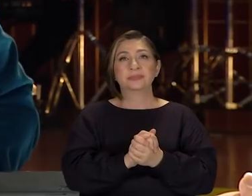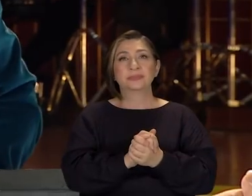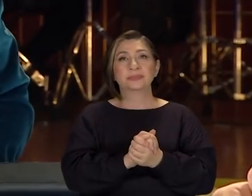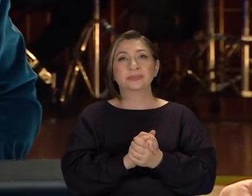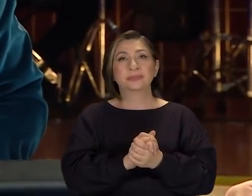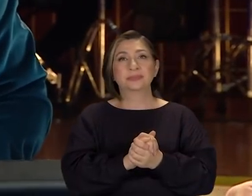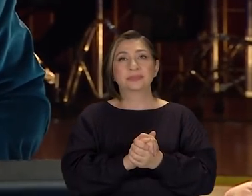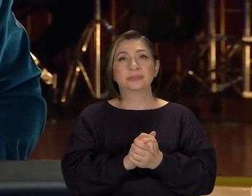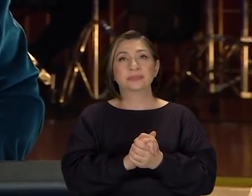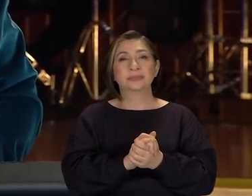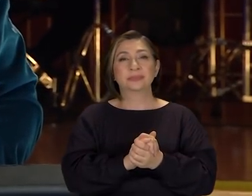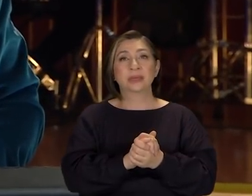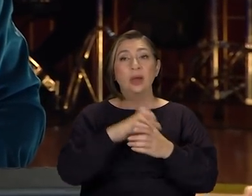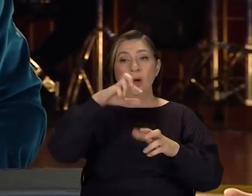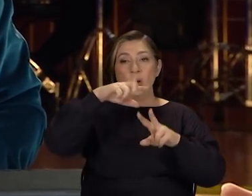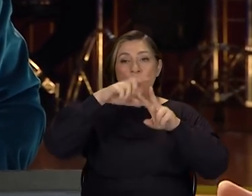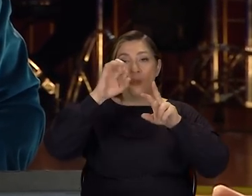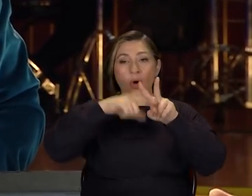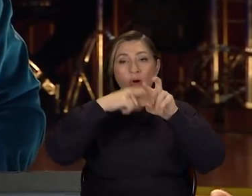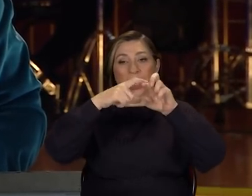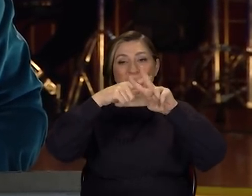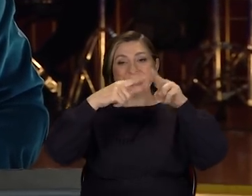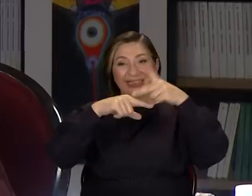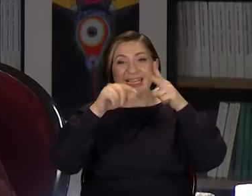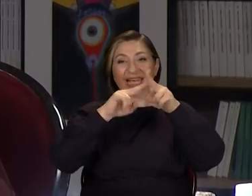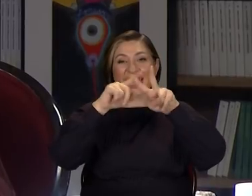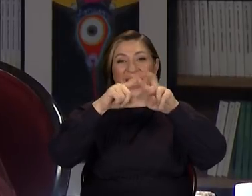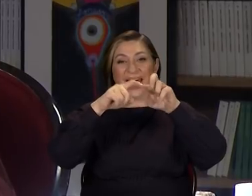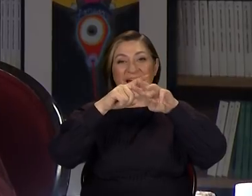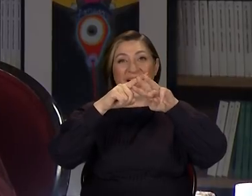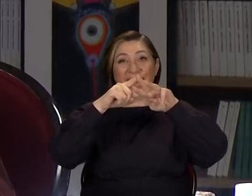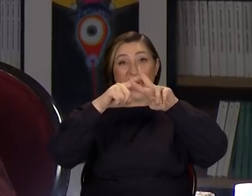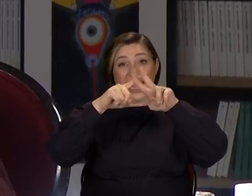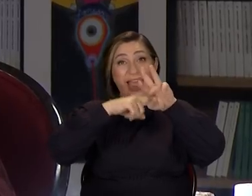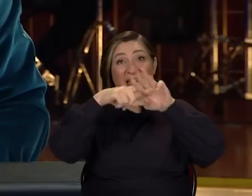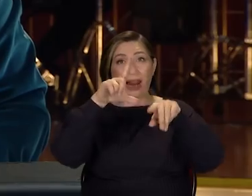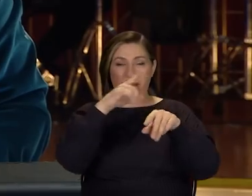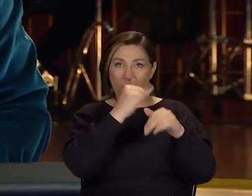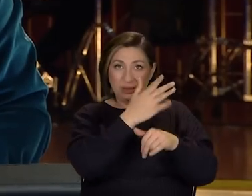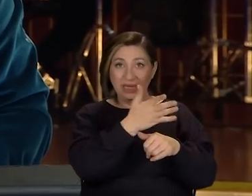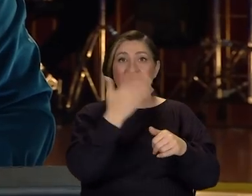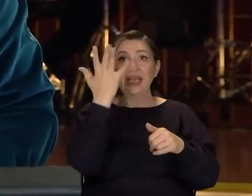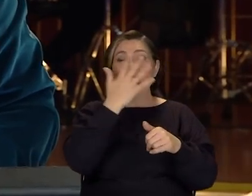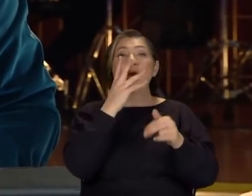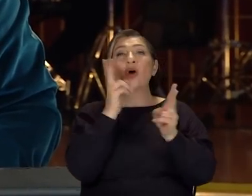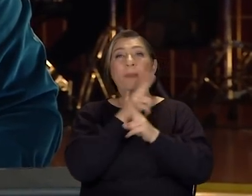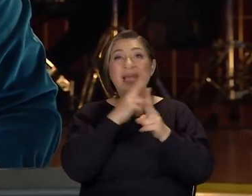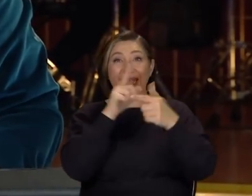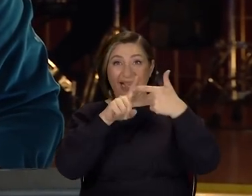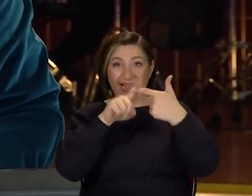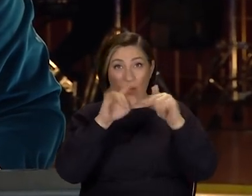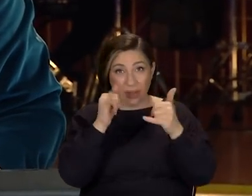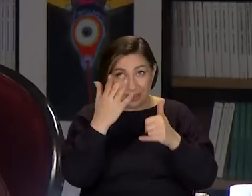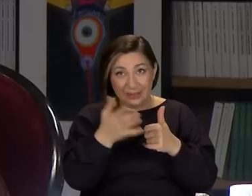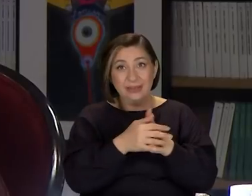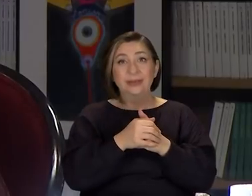sen Poyraz Karayel'de oynadın Zülfikar. Eyvallah. Ona Kara Komikler'de 2'de oynadın